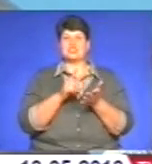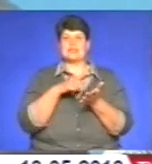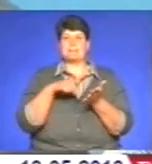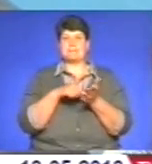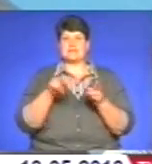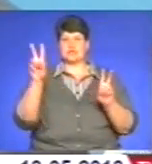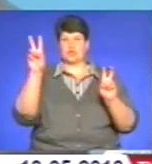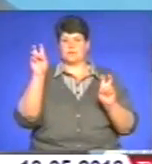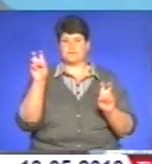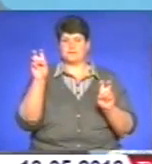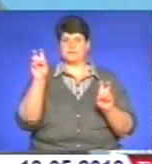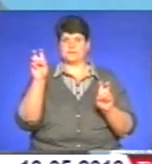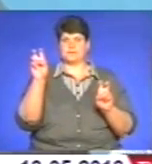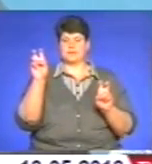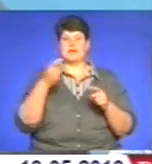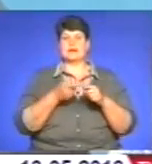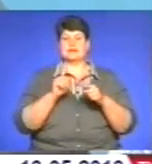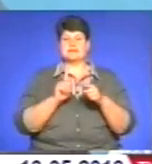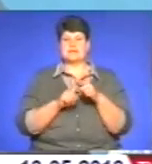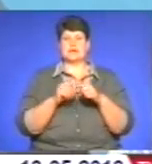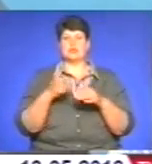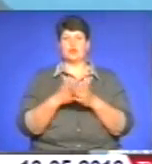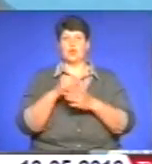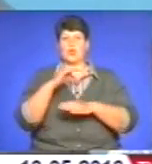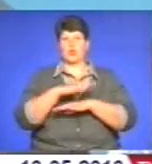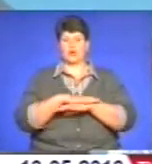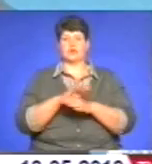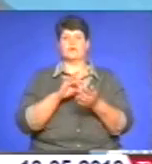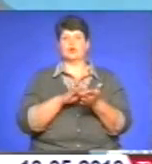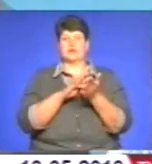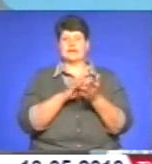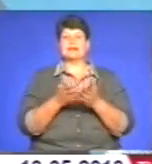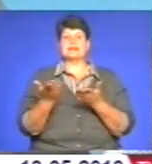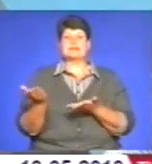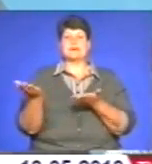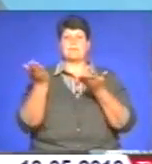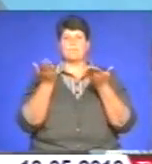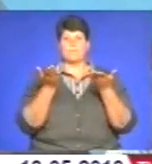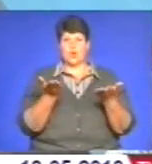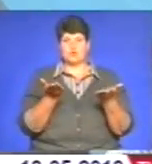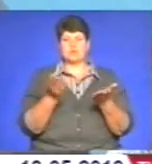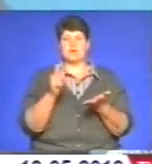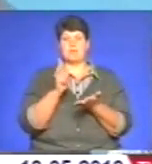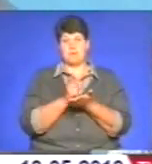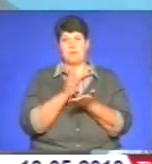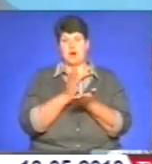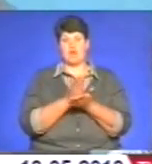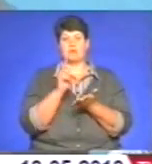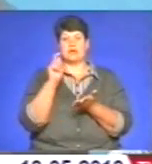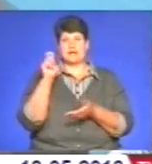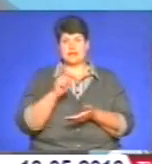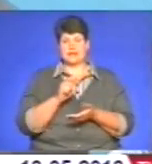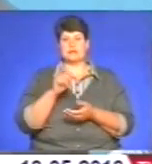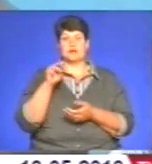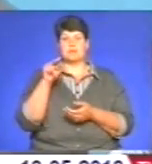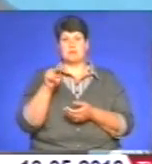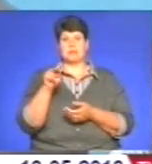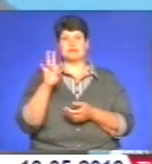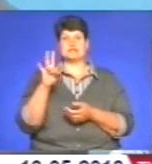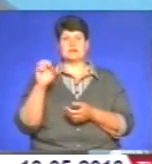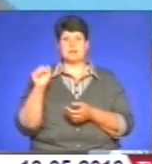Державним комітетом курортів і туризму, на який запрошено мав приїхати якраз голова комітету пан Самарцев. На